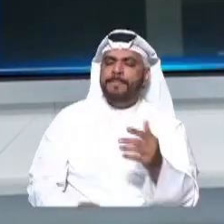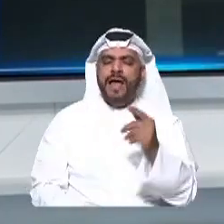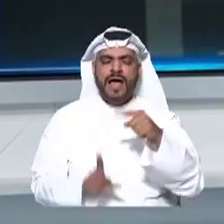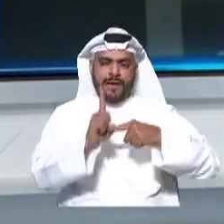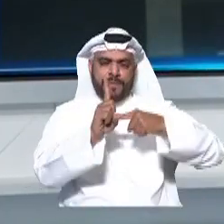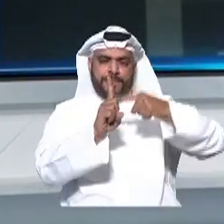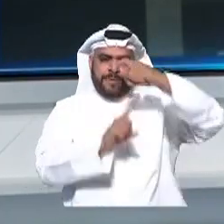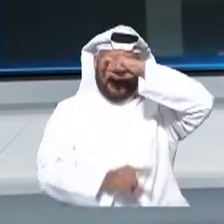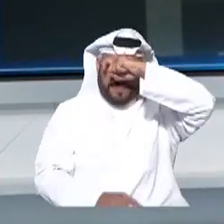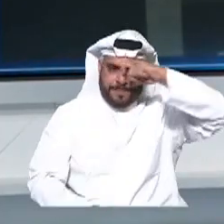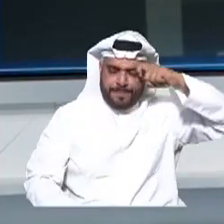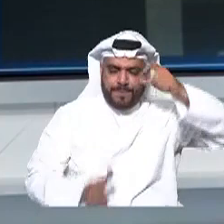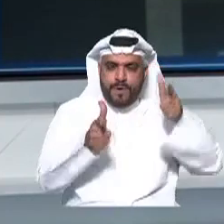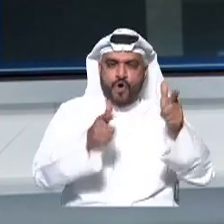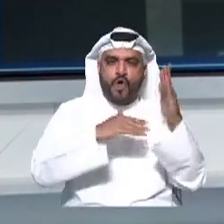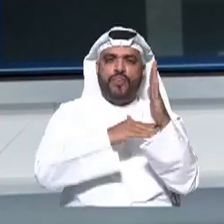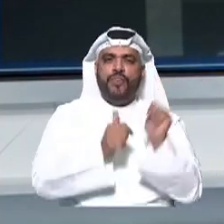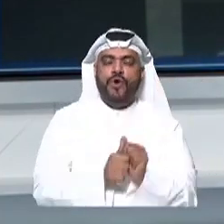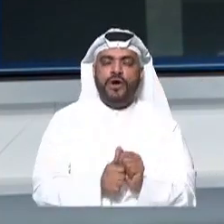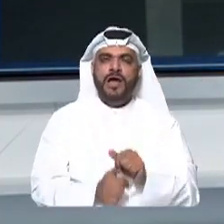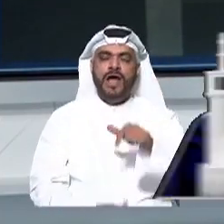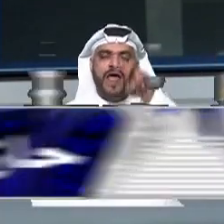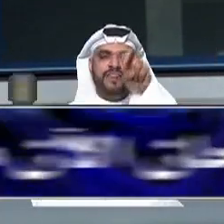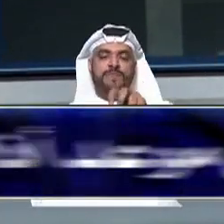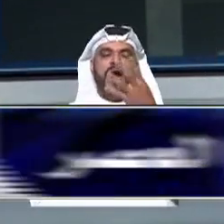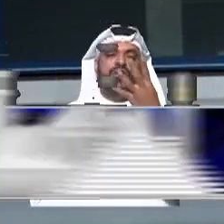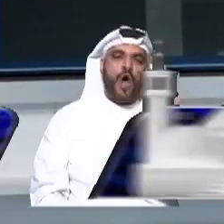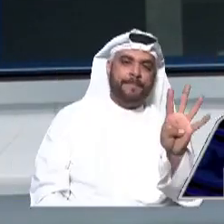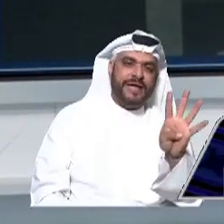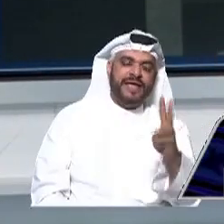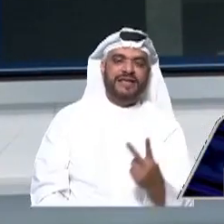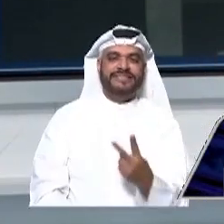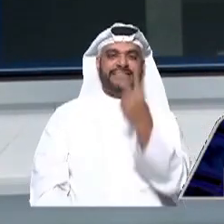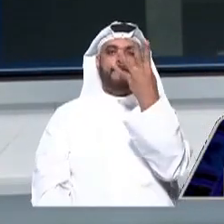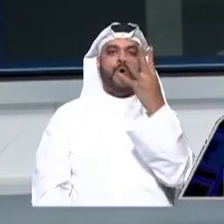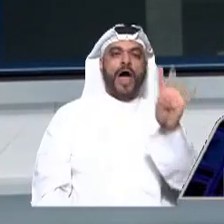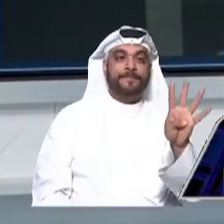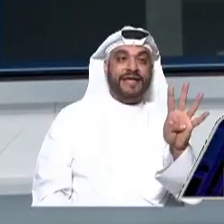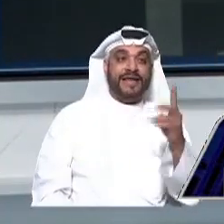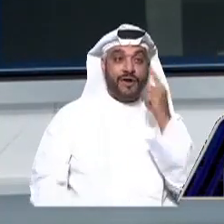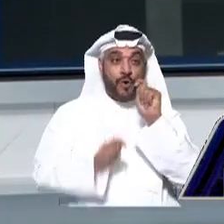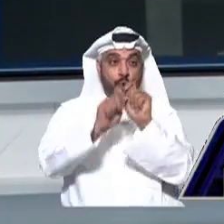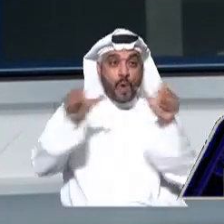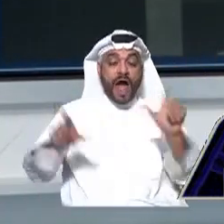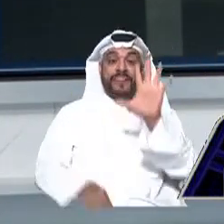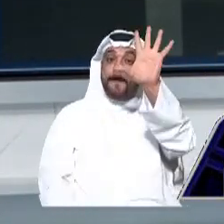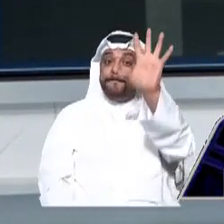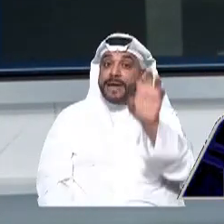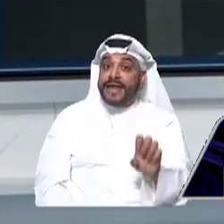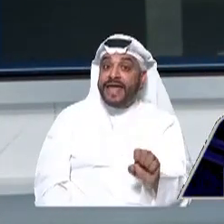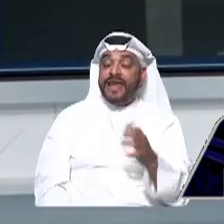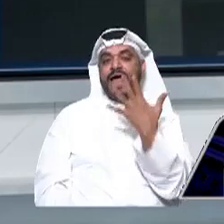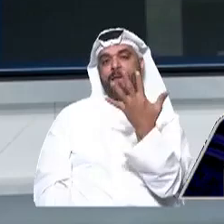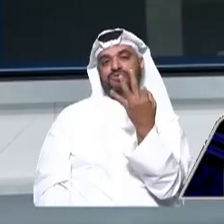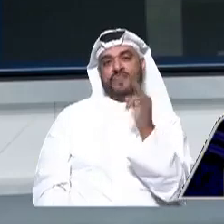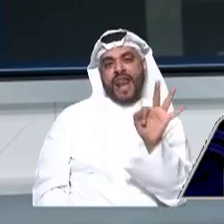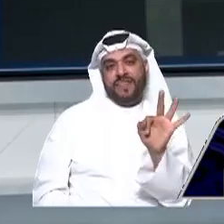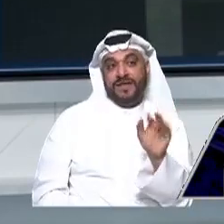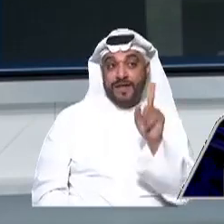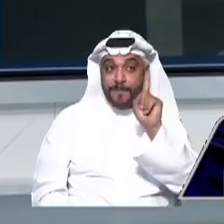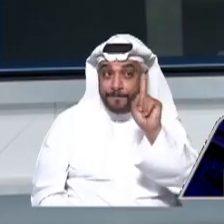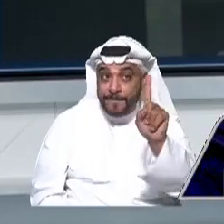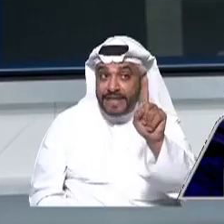ومن 46 إلى 48 درجة مئوية لأعلى حرارة. فرص الغبار موجودة معنا يوم الأثنين خاصة على المناطق